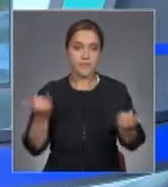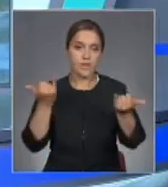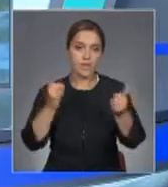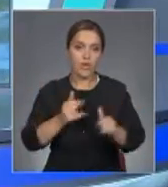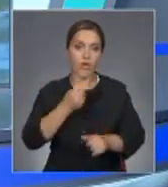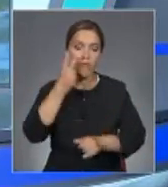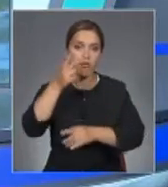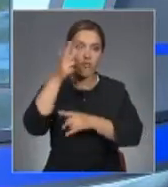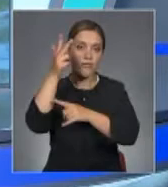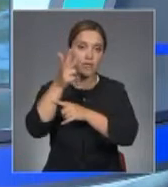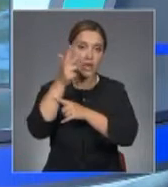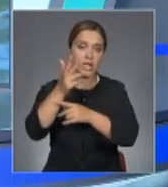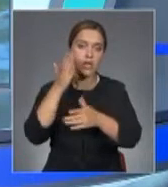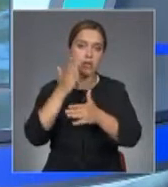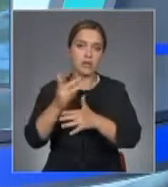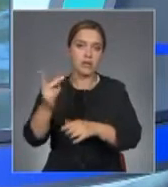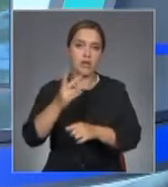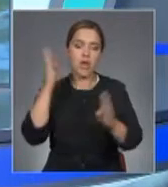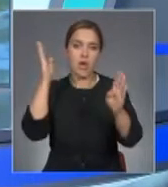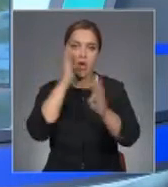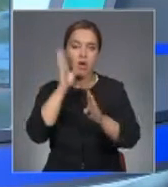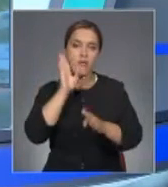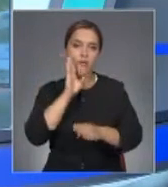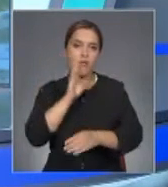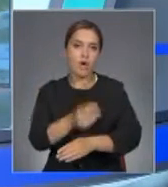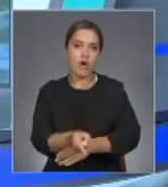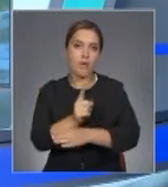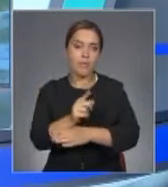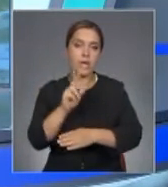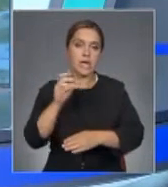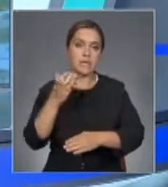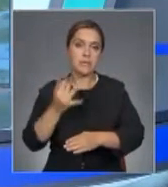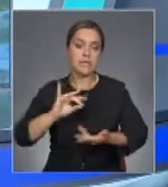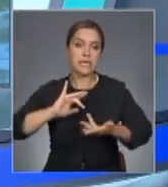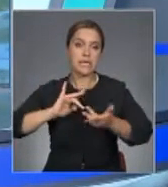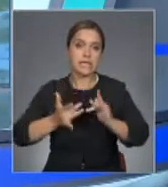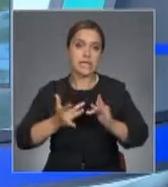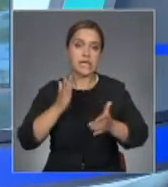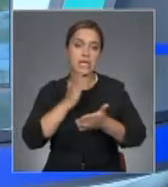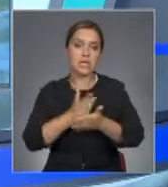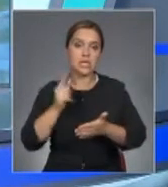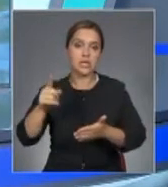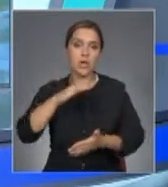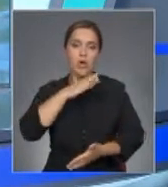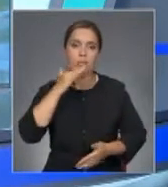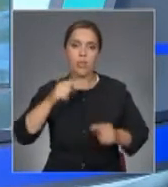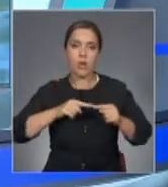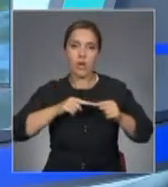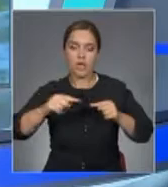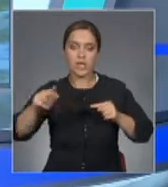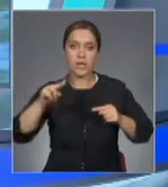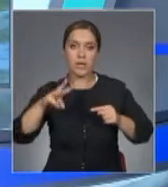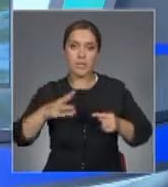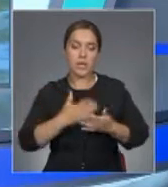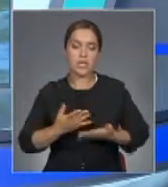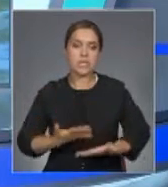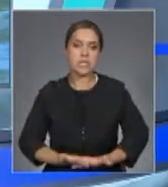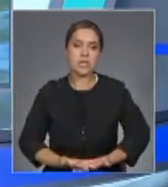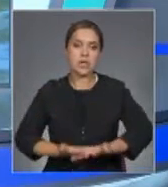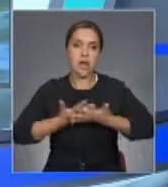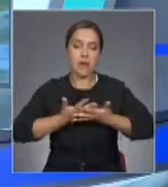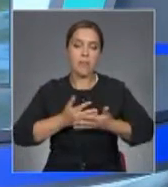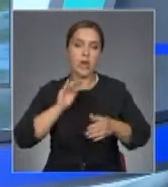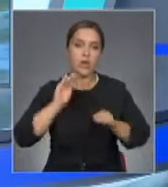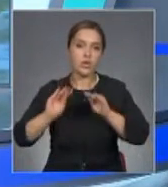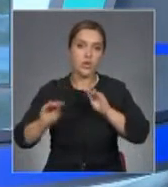Шокирующее видео масштабного браконьерства на Каспии появилось в социальных сетях. В заповедной зоне на многие километры растянулись рыболовные